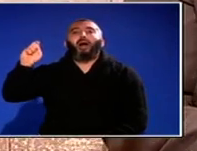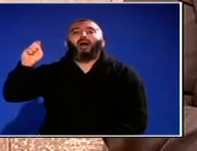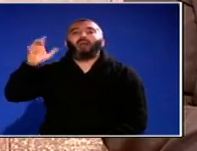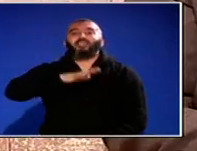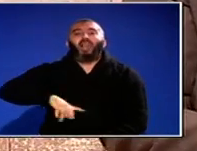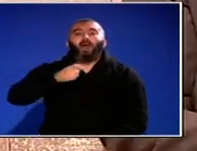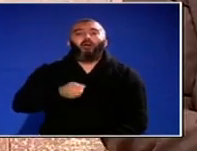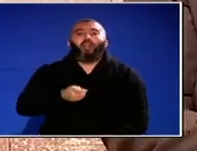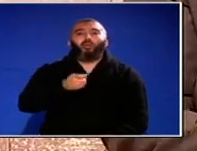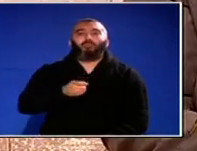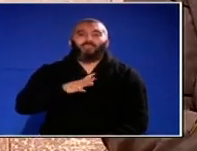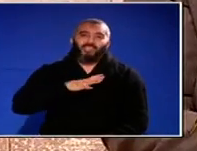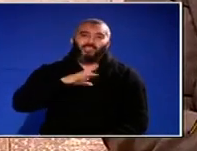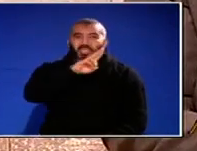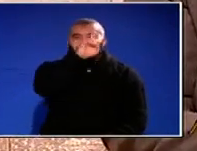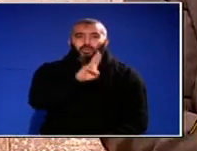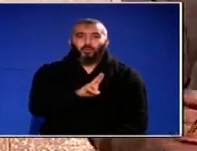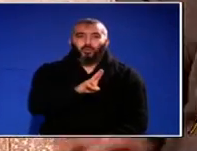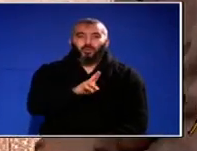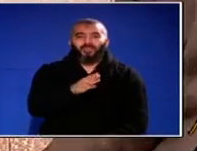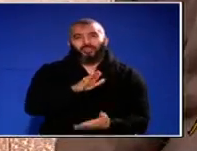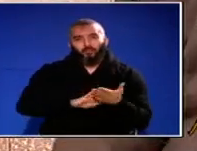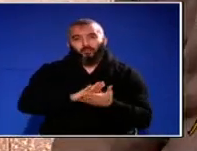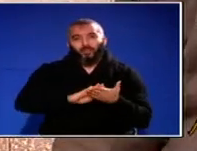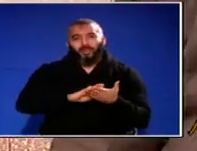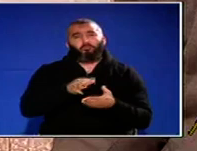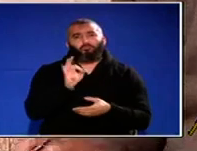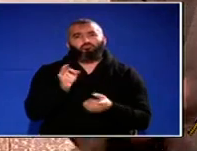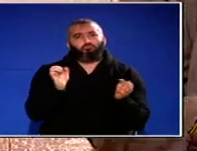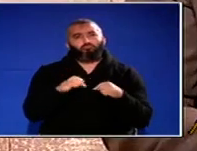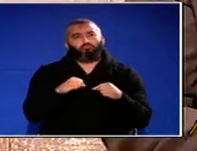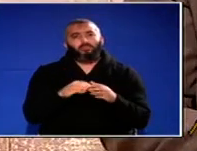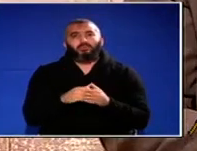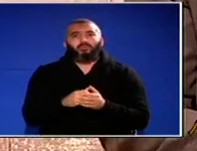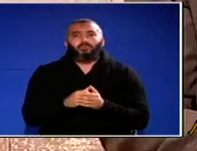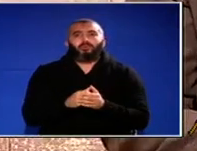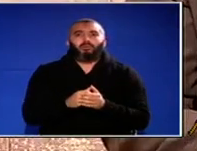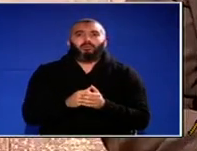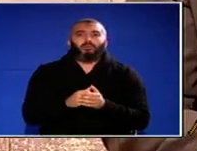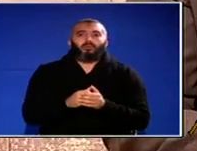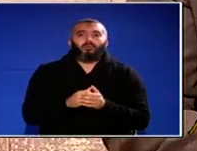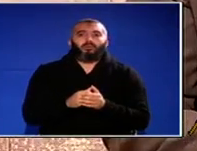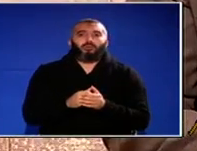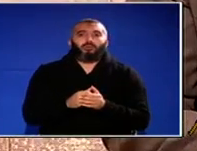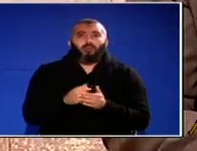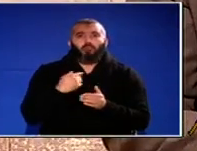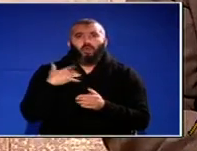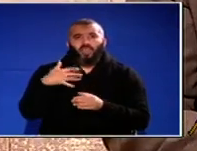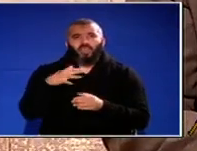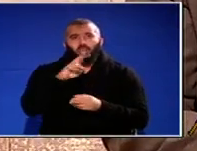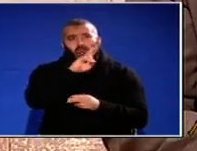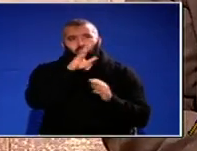عندي سؤال للمشايخ يجاوبوني عليه إن شاء الله. مرحبا. أنا عندي كفات يمين وهضرت معكم ورباه، قالوا لي